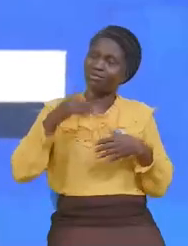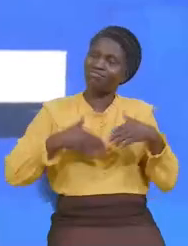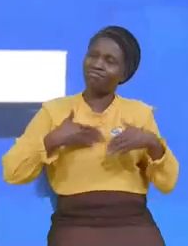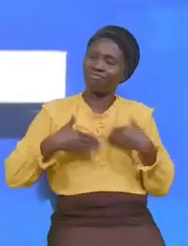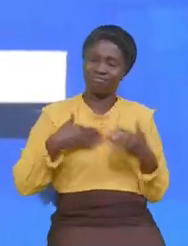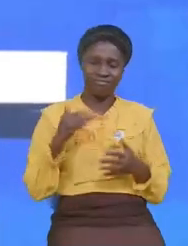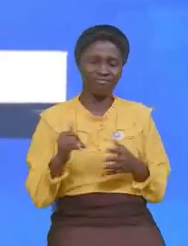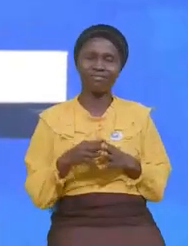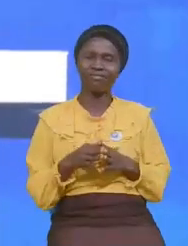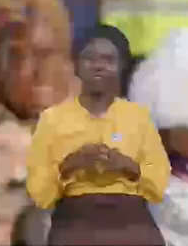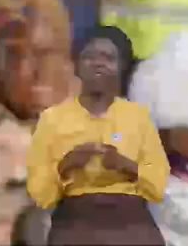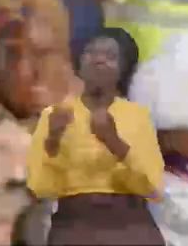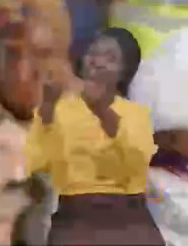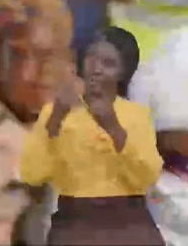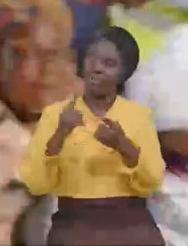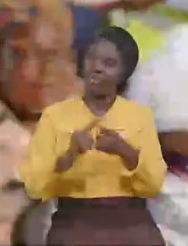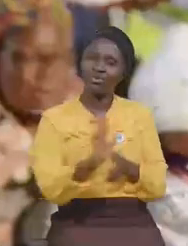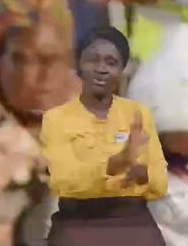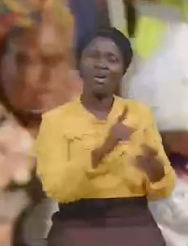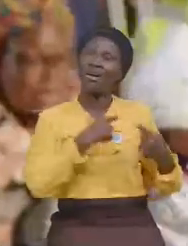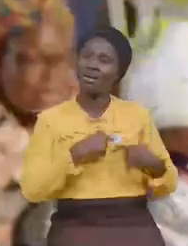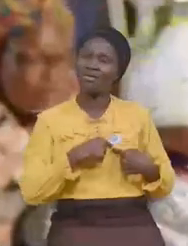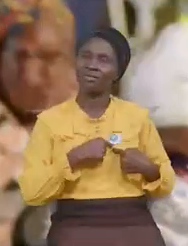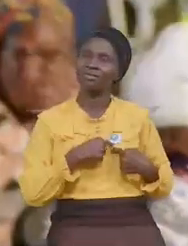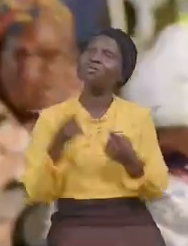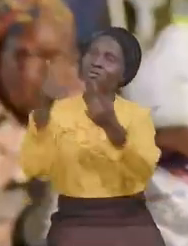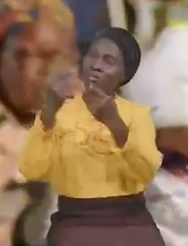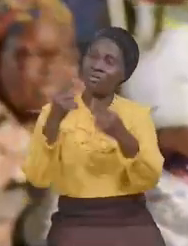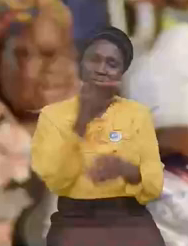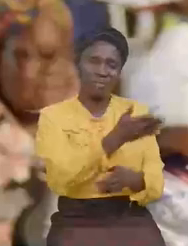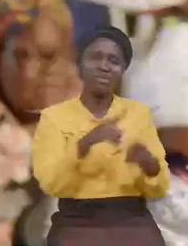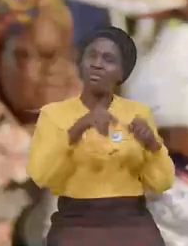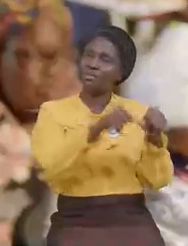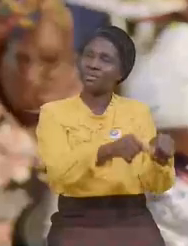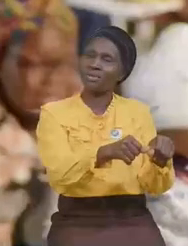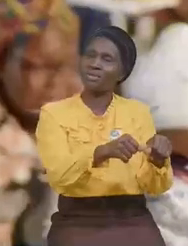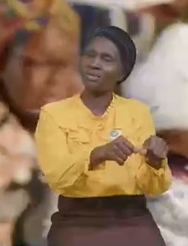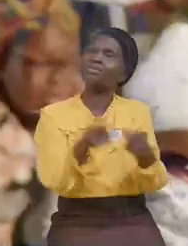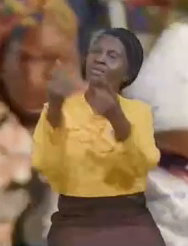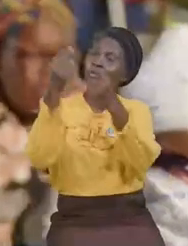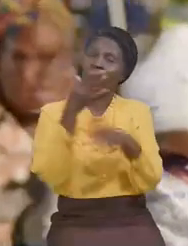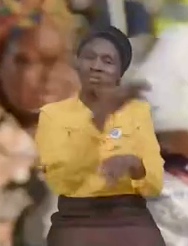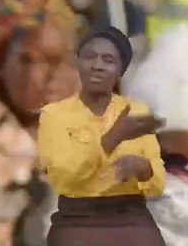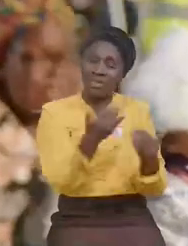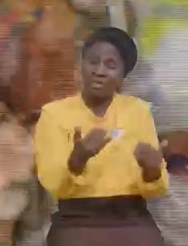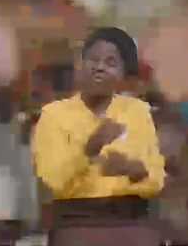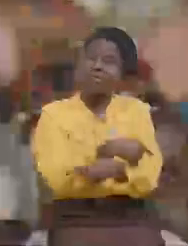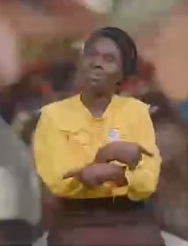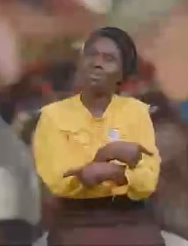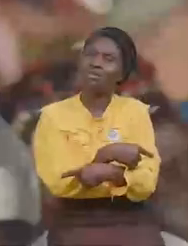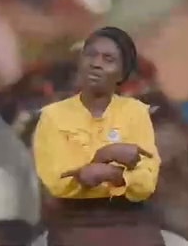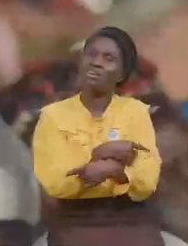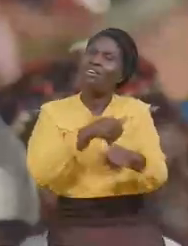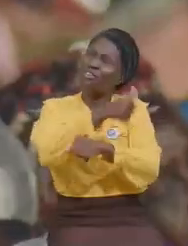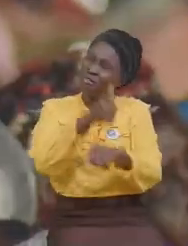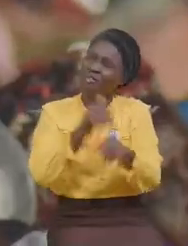avec joie. Entre dans leur cœur. Entre là pour y demeurer. Entre là ce jour.